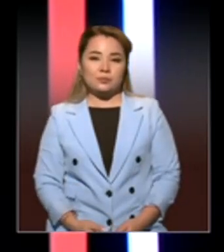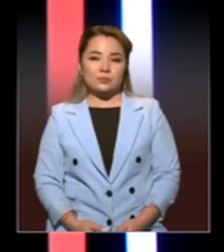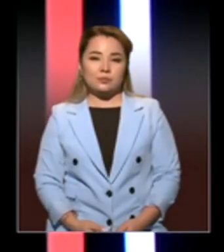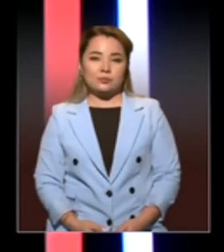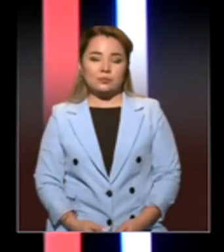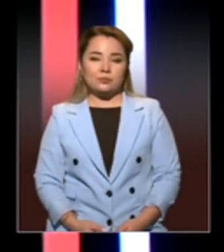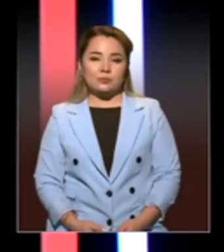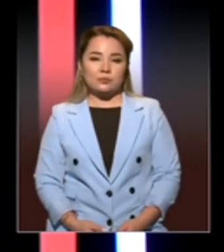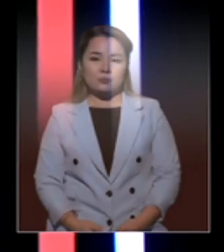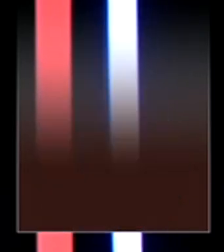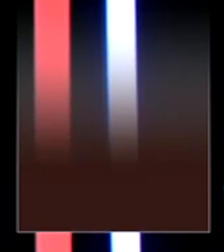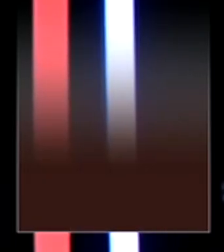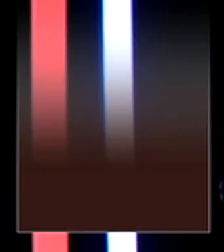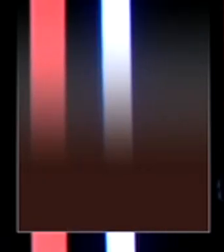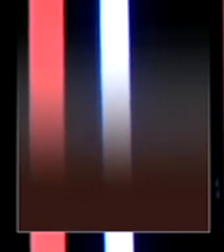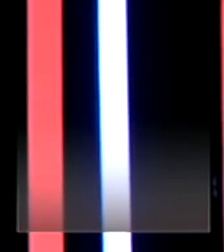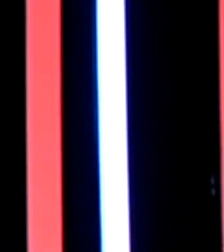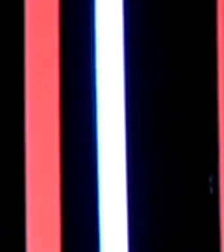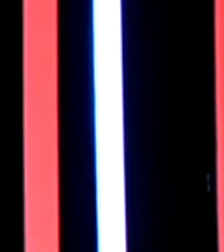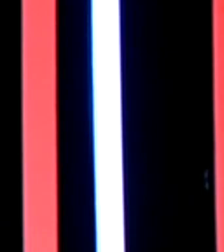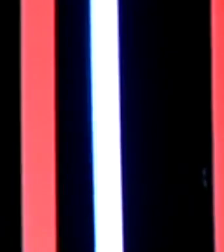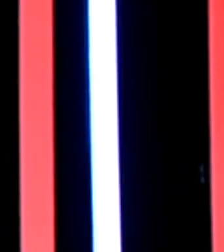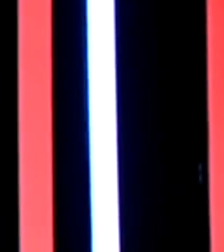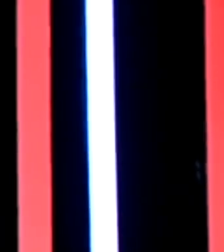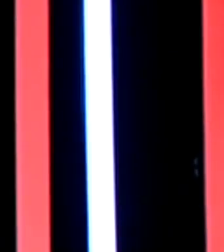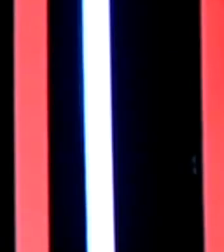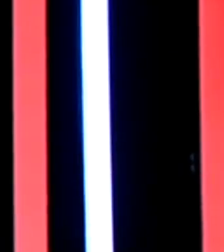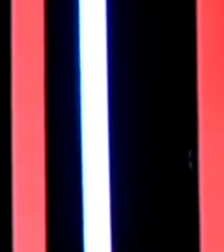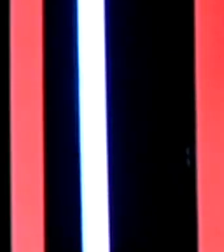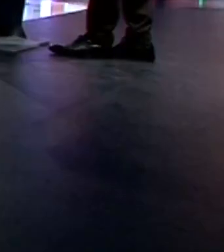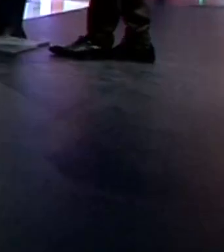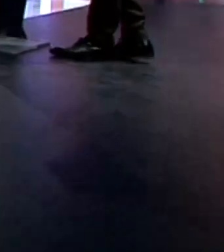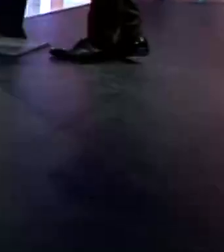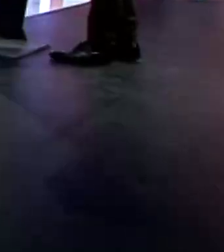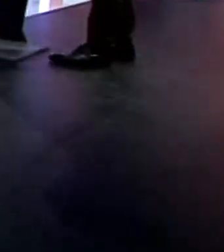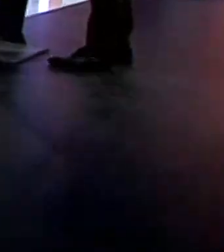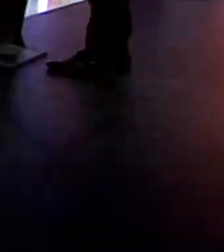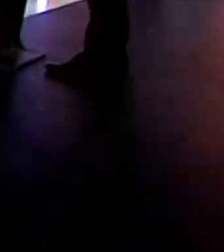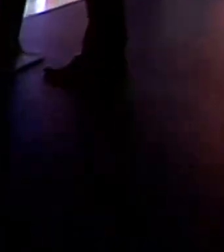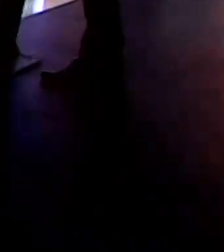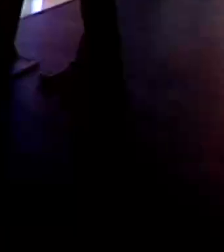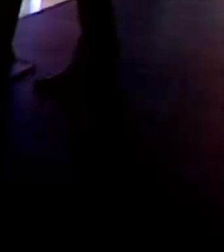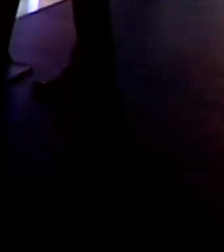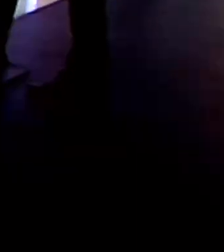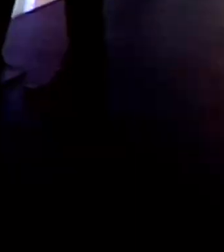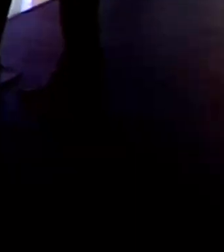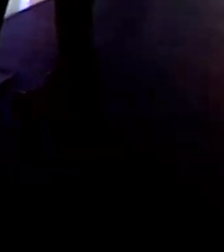Эфир тізгінін ұстаған Ерғанат Көпжасар. Көп жасайық, сау болыңыздар.